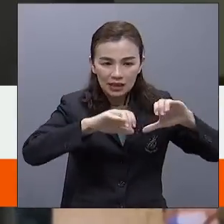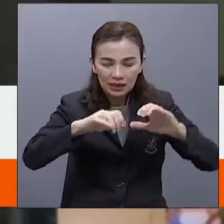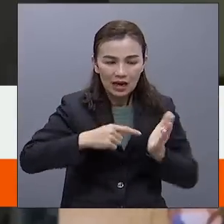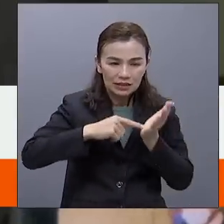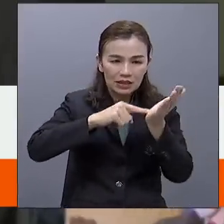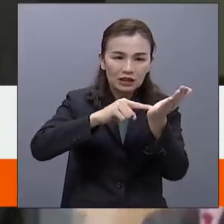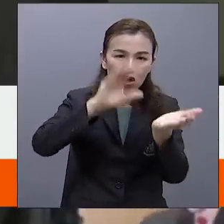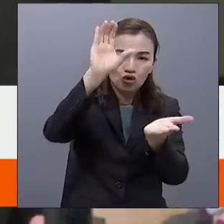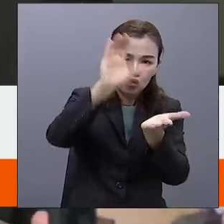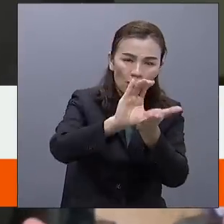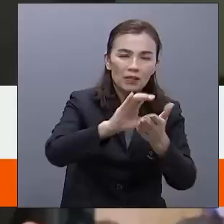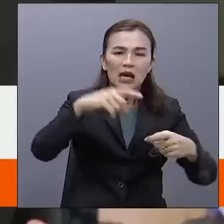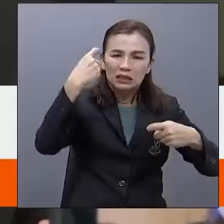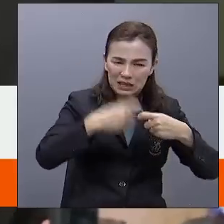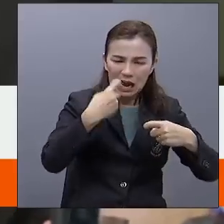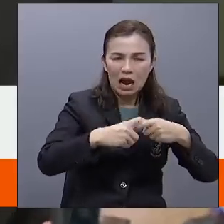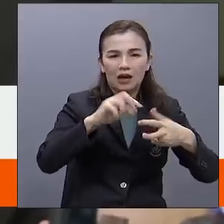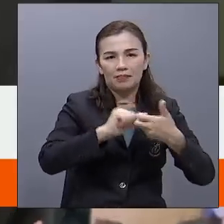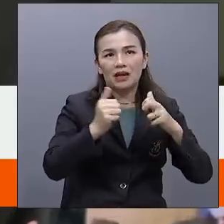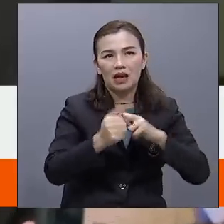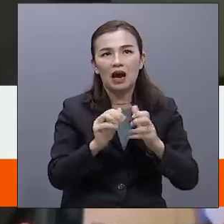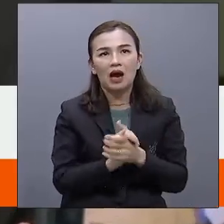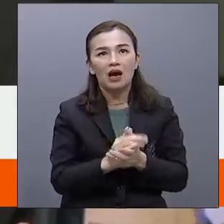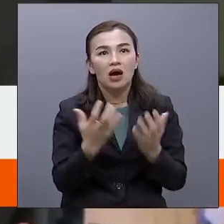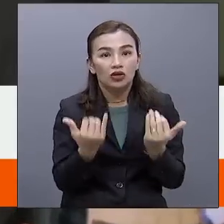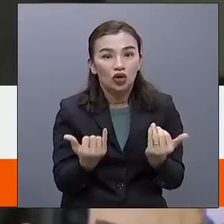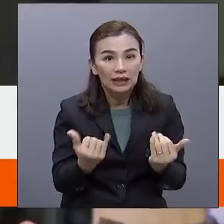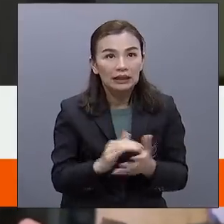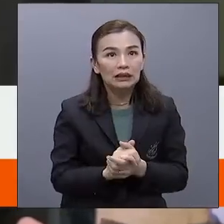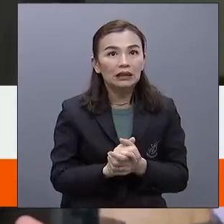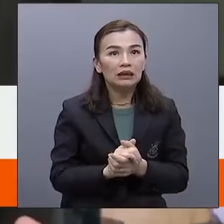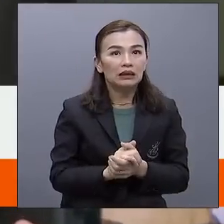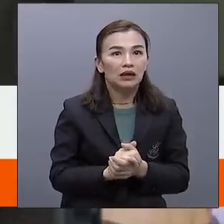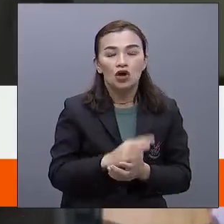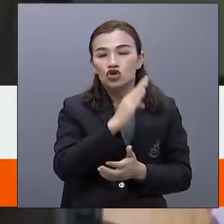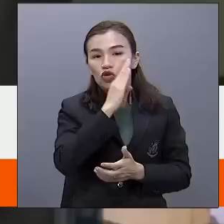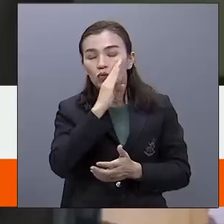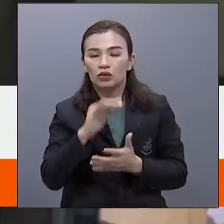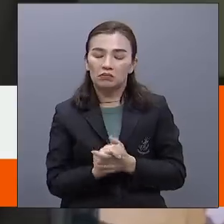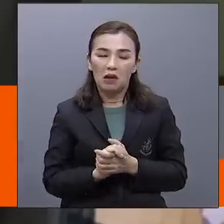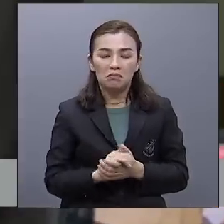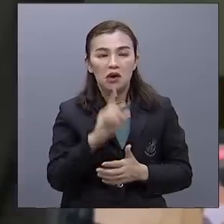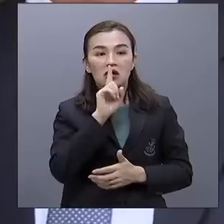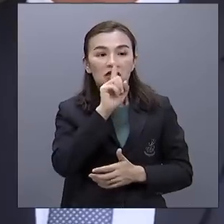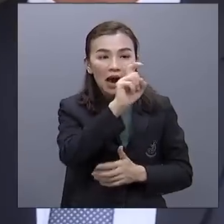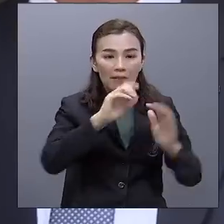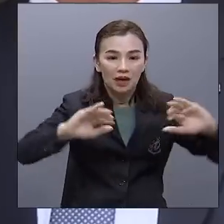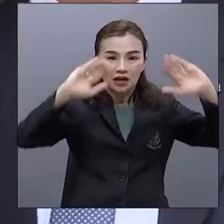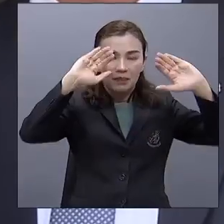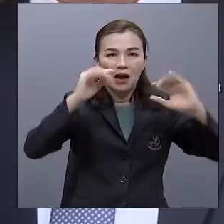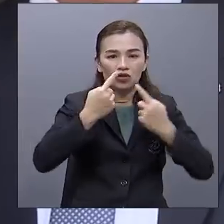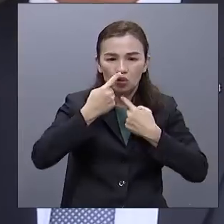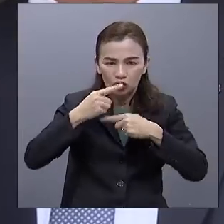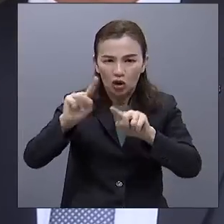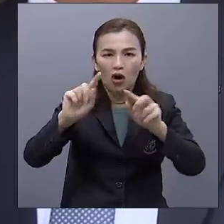าณใหม่เข้าสภาก็ไม่ได้ระหว่างนี้ยังต้องโดนไปตอบกระทู้นะถ้าเขาถามเนี่ยรัฐบาลยังต้องไปตอบกระทู ้มันมีสิ่